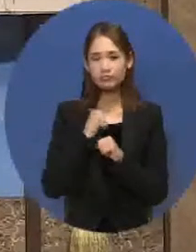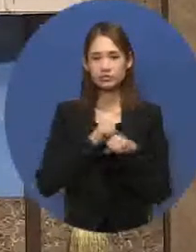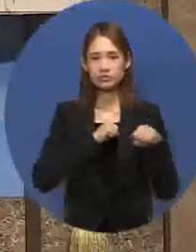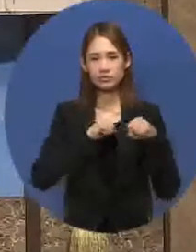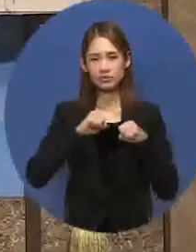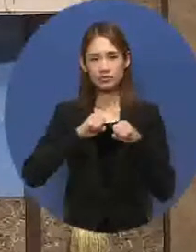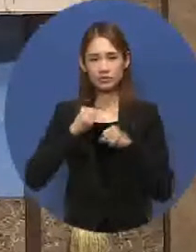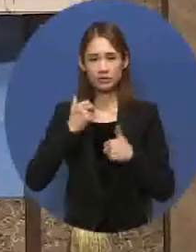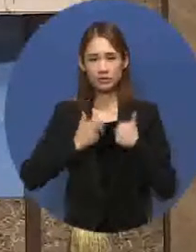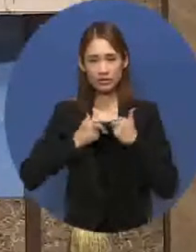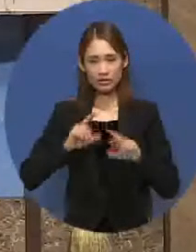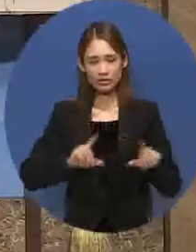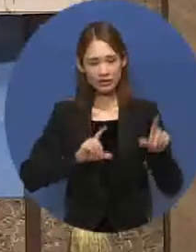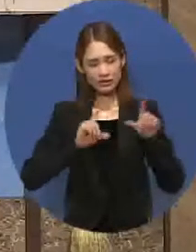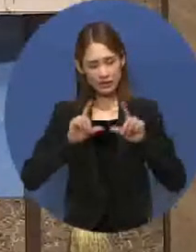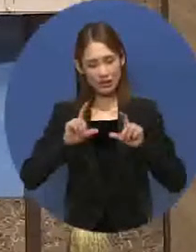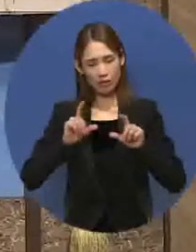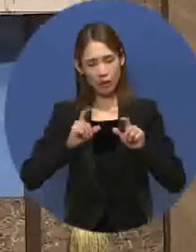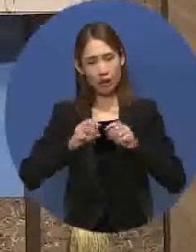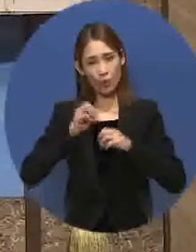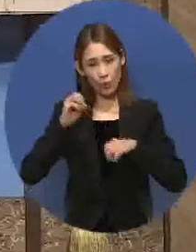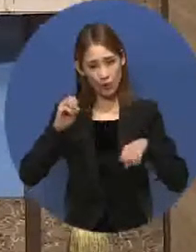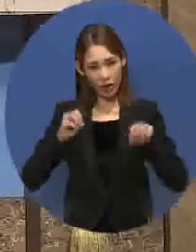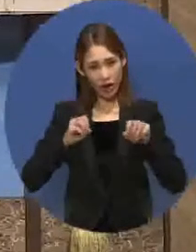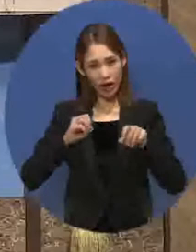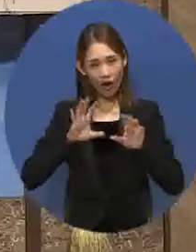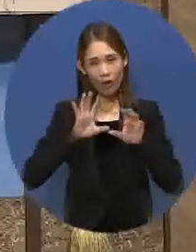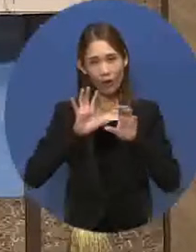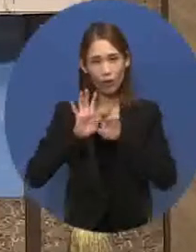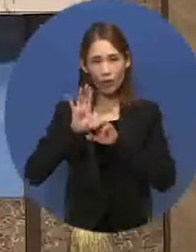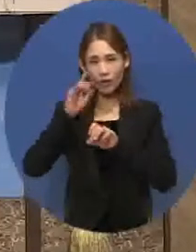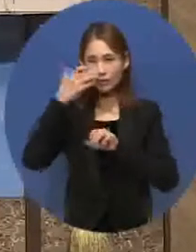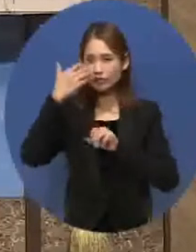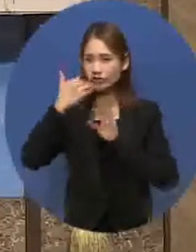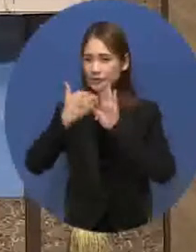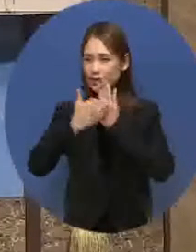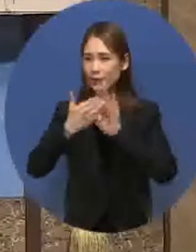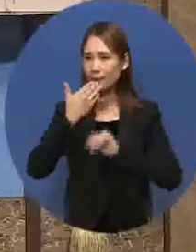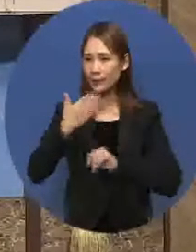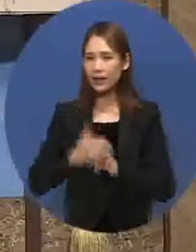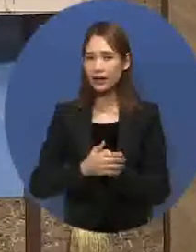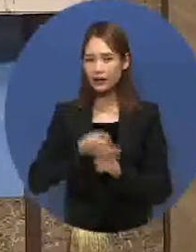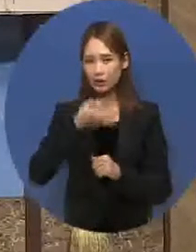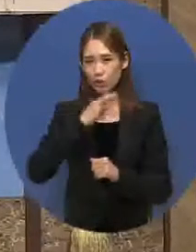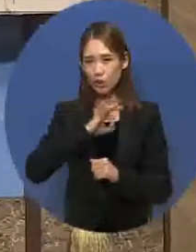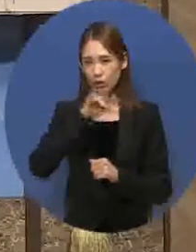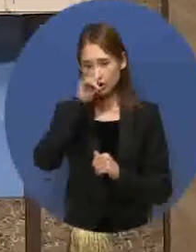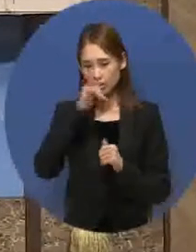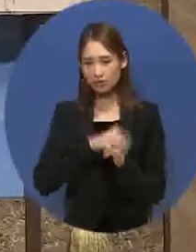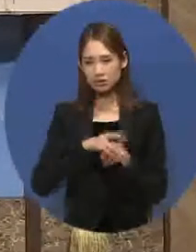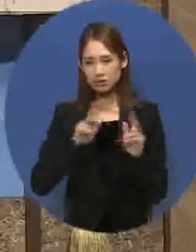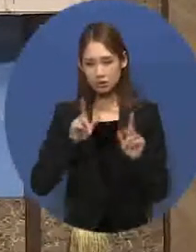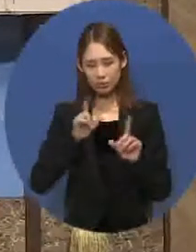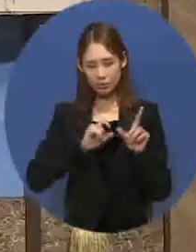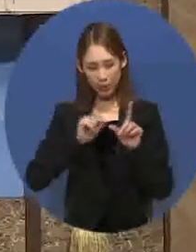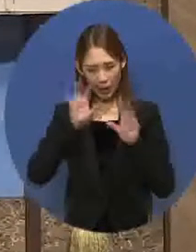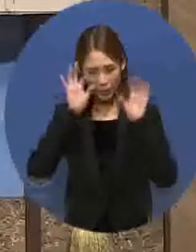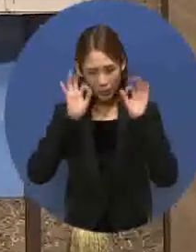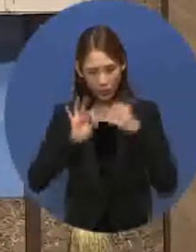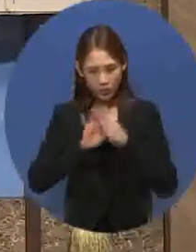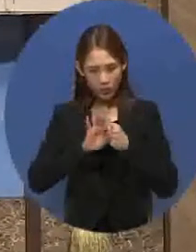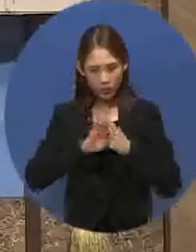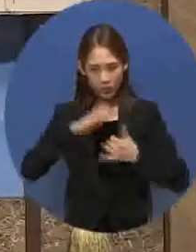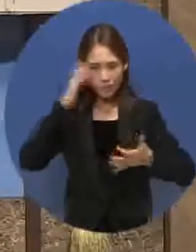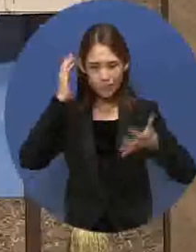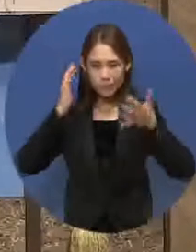즐겁게 지내는 것이 코로나에 예방이 되고 오히려 효과적인데 네. 지금 보면은